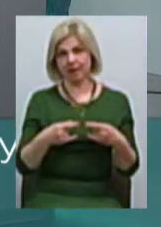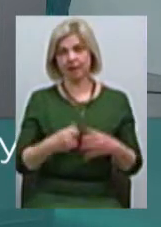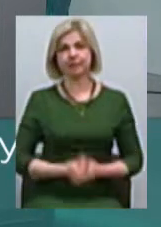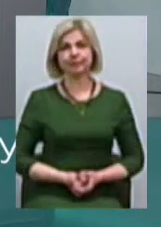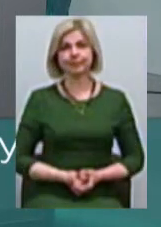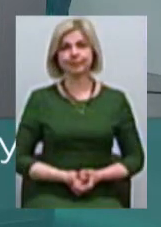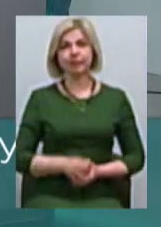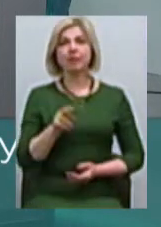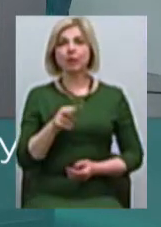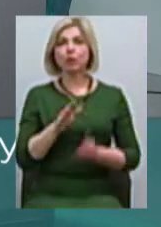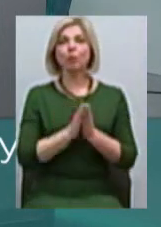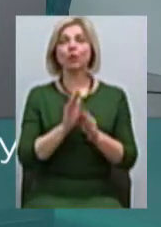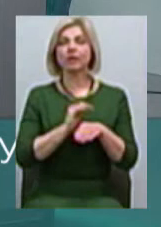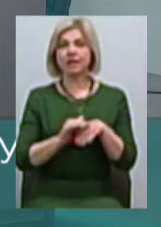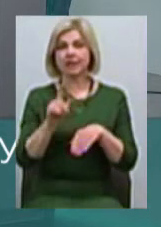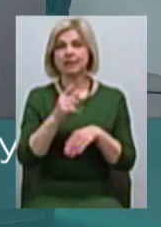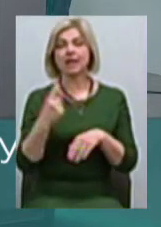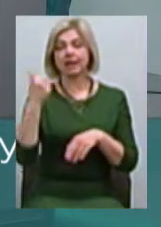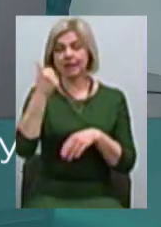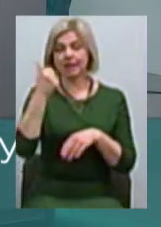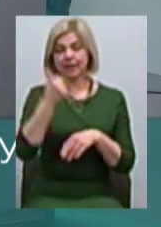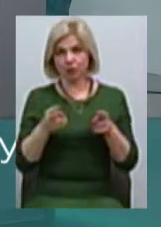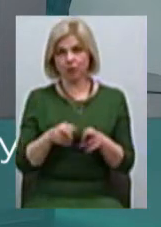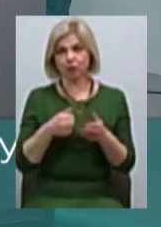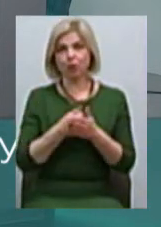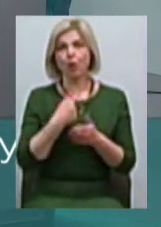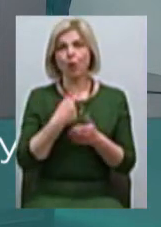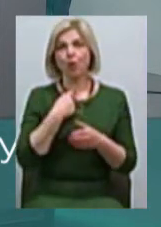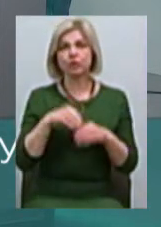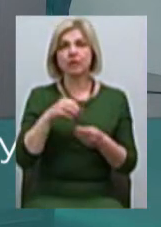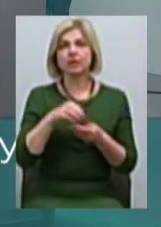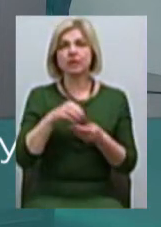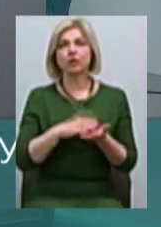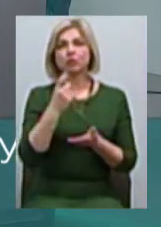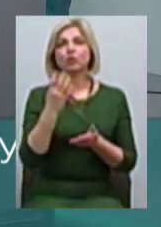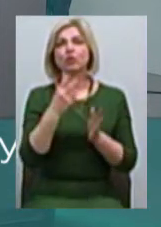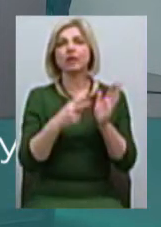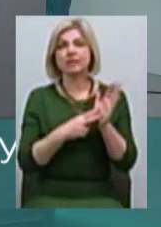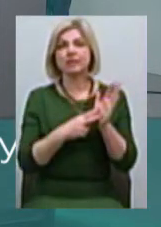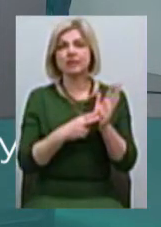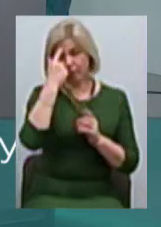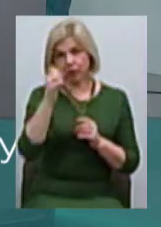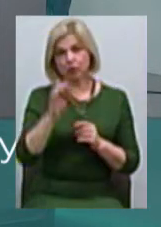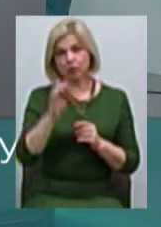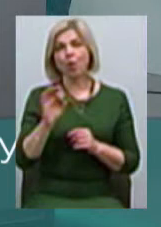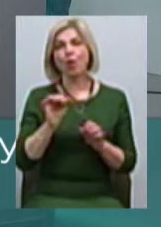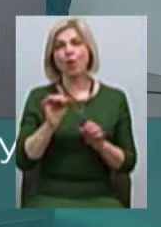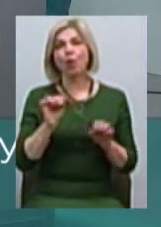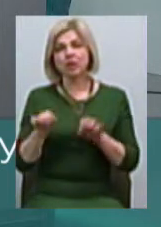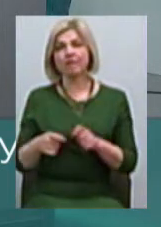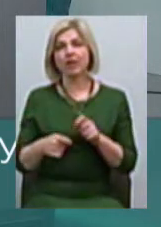76-92-33. Дмитро, будь ласка, отже, за тиждень до голосування зафіксовано 147 повідомлень про можливі